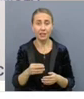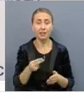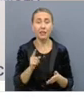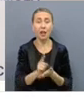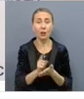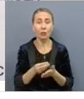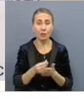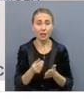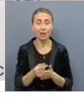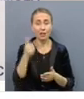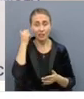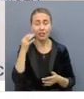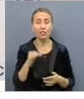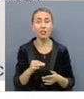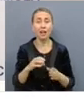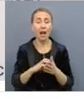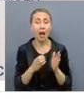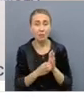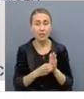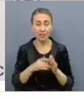узнать в веб-приложении «Кабинет налогоплательщика».